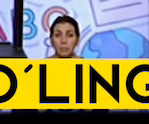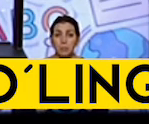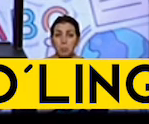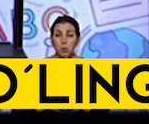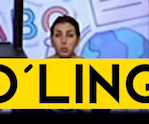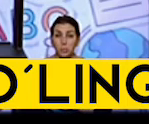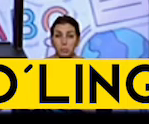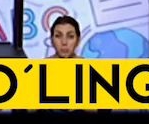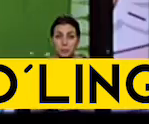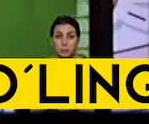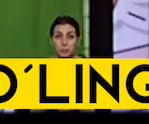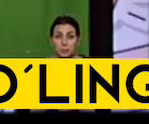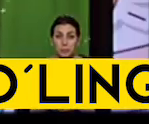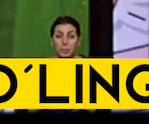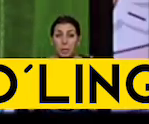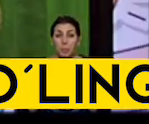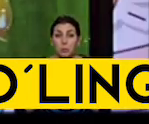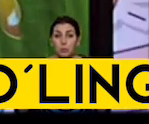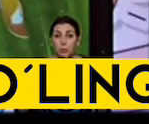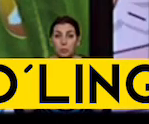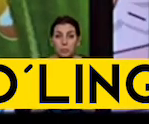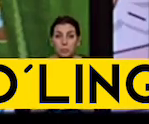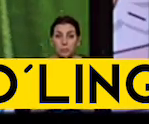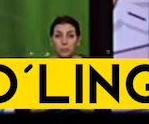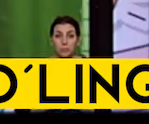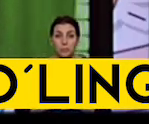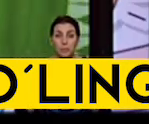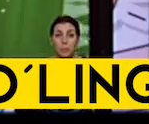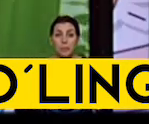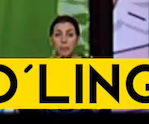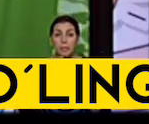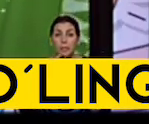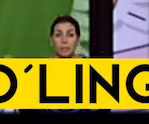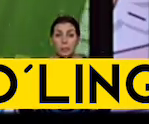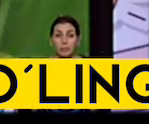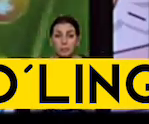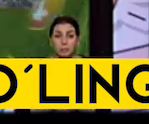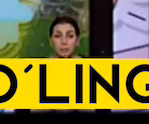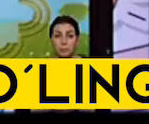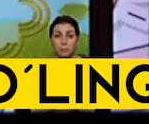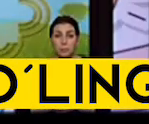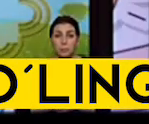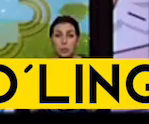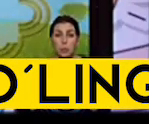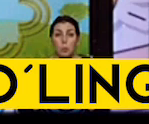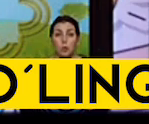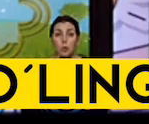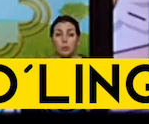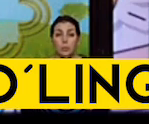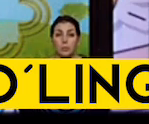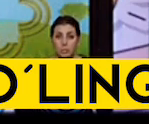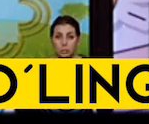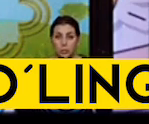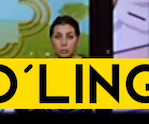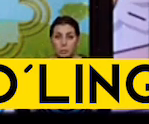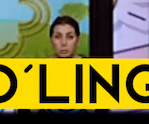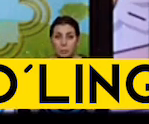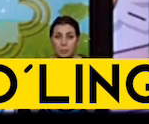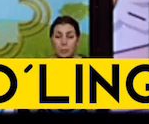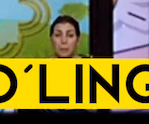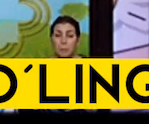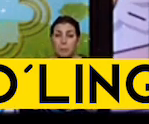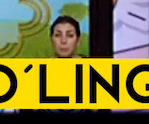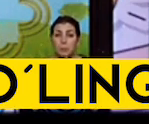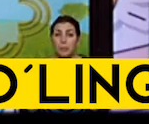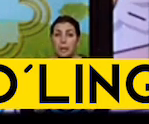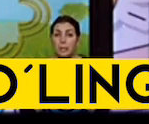Darsimizni boshlaymiz. Bolajonlar, ekranga diqqat qiling. Mustaqil topshiriqni tekshirish. Demak,